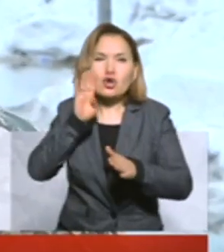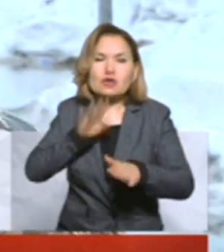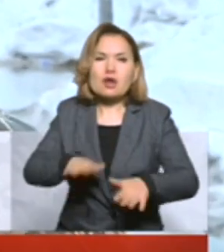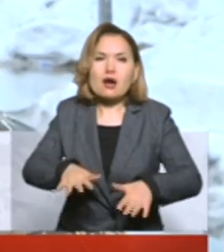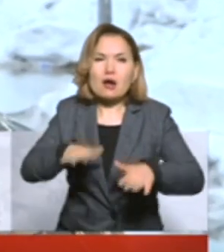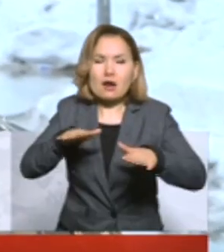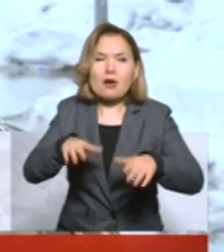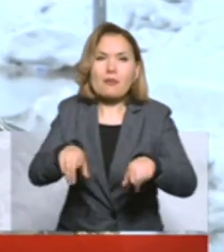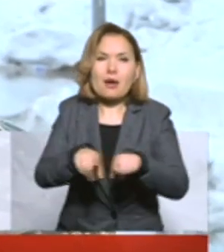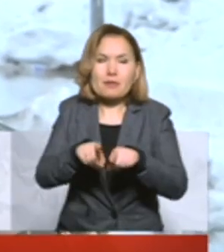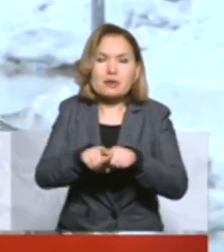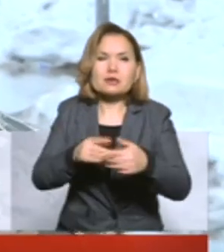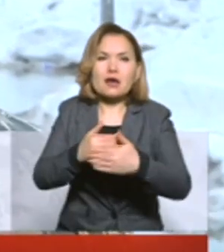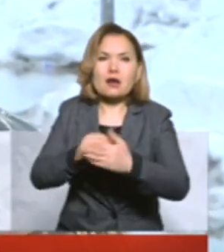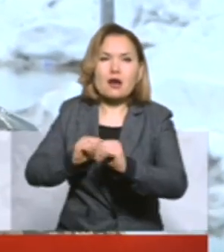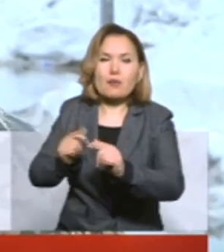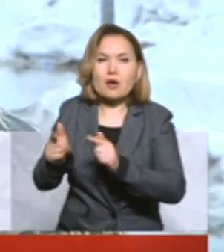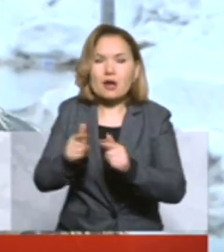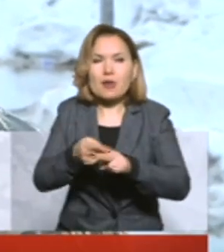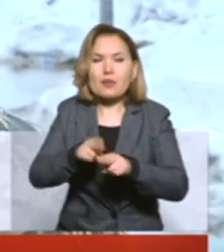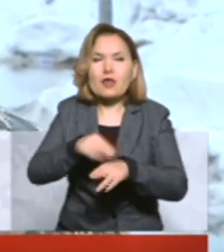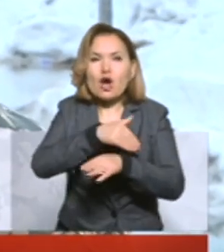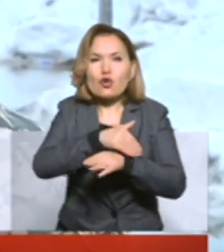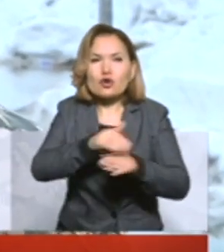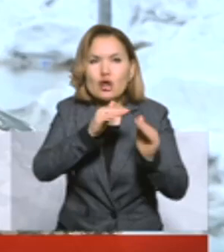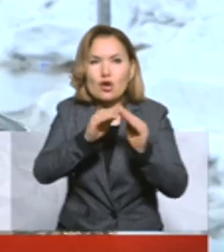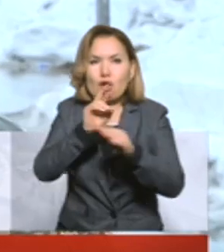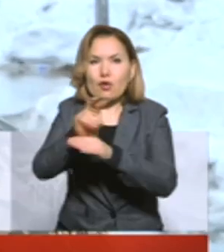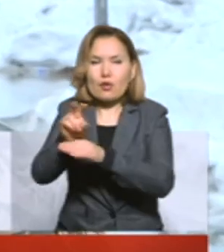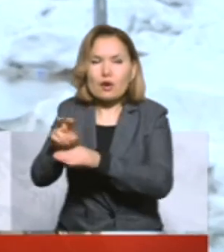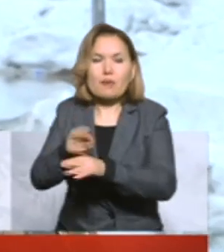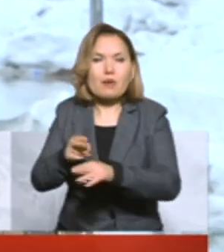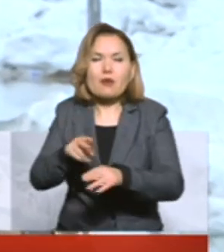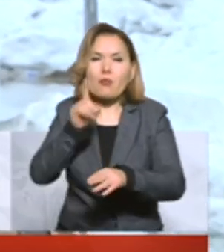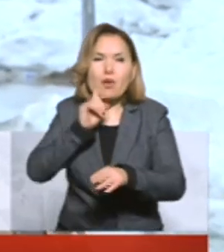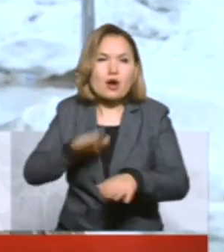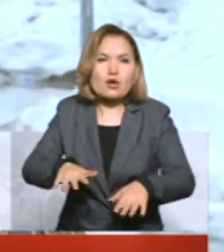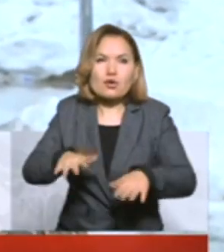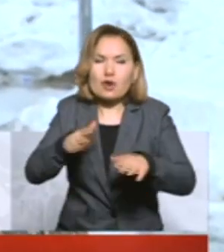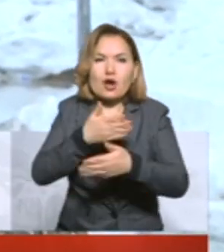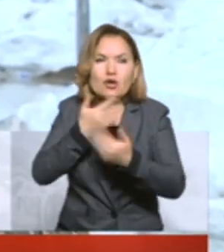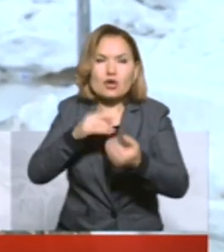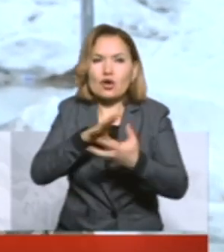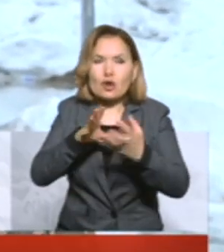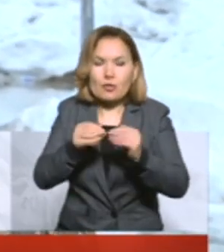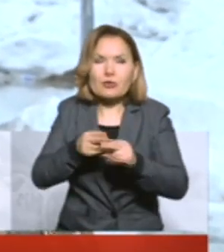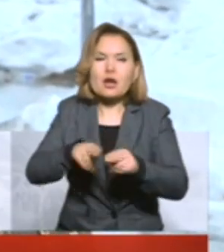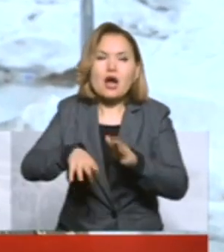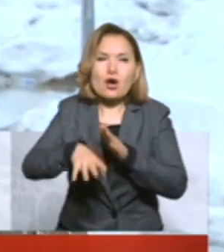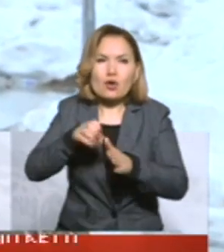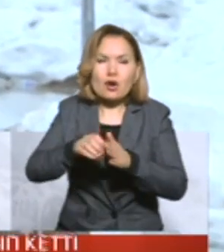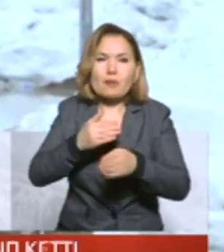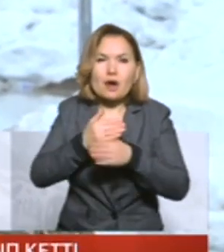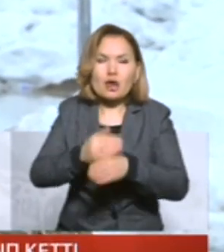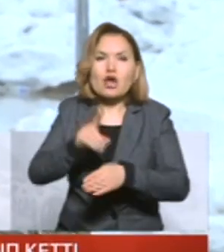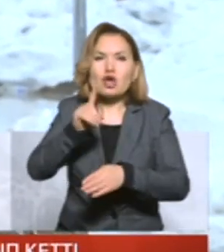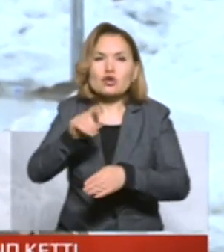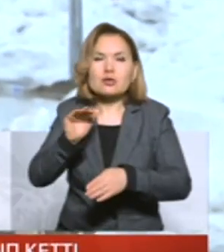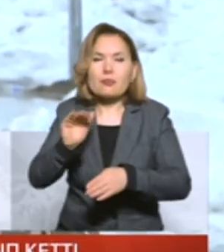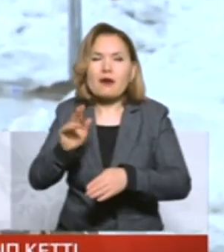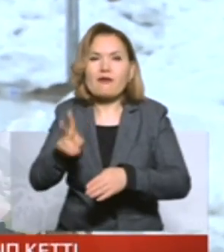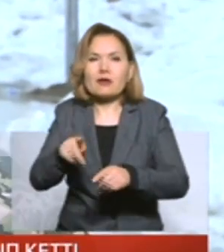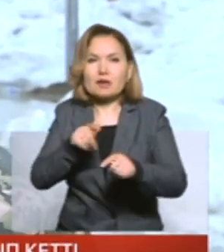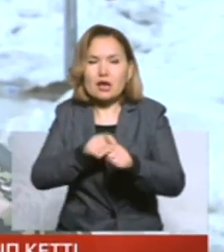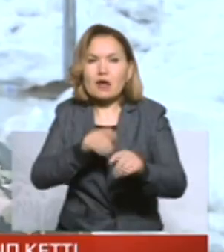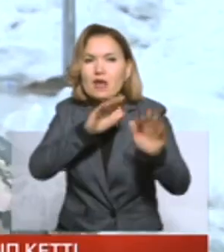алдында тұрған үйлерді анықтау үшін көше-көшені аралап жүрміз. Әзірге ондай жоқ. Көбінің ауласында су толып қалған. Осыған дейін 100 мың текше метрге